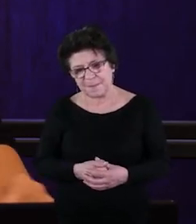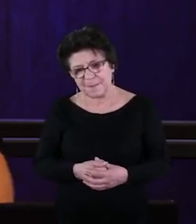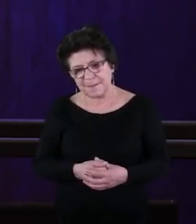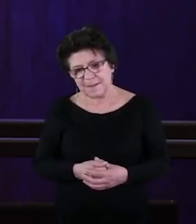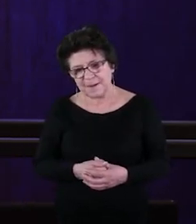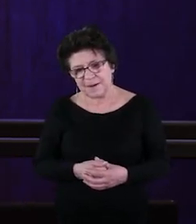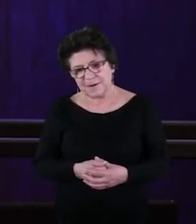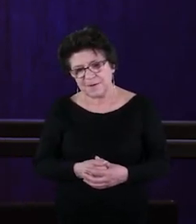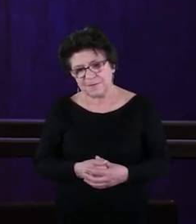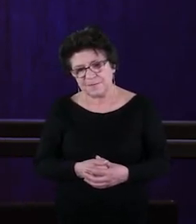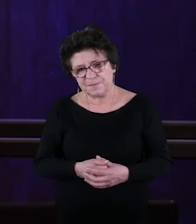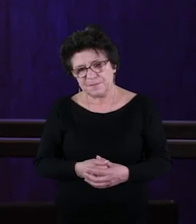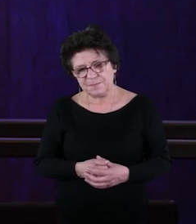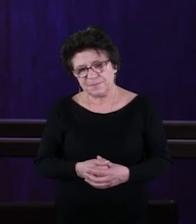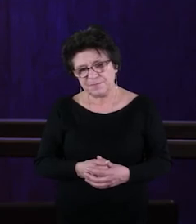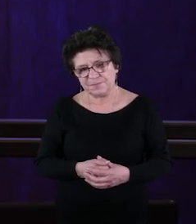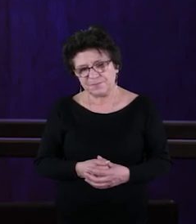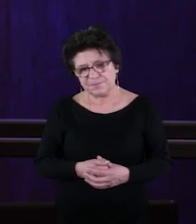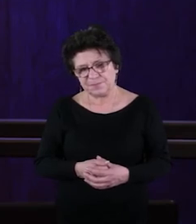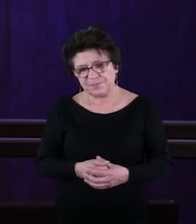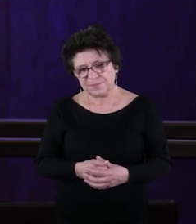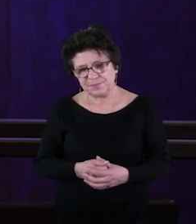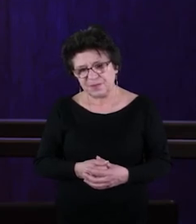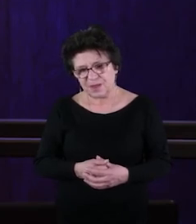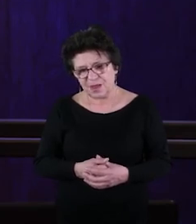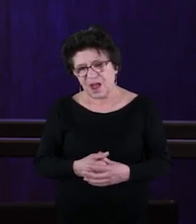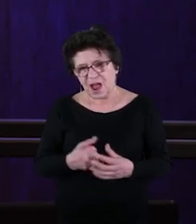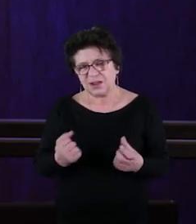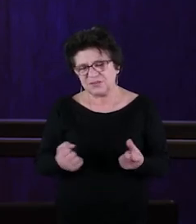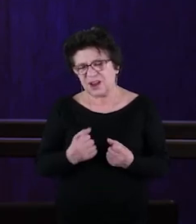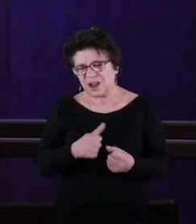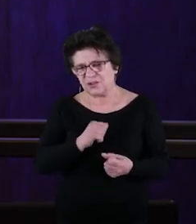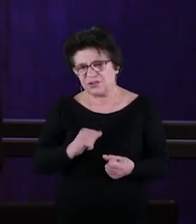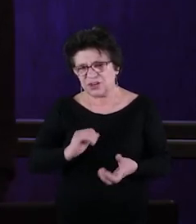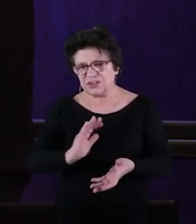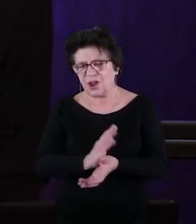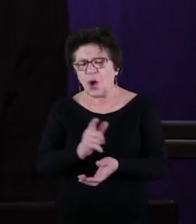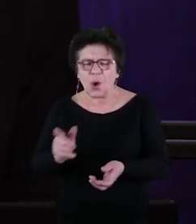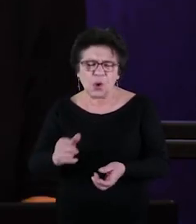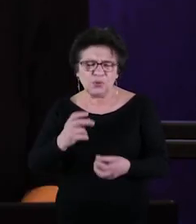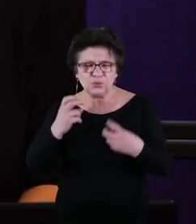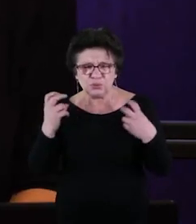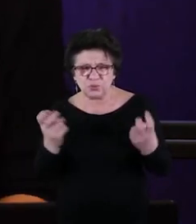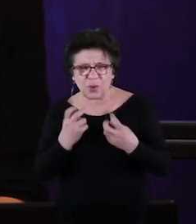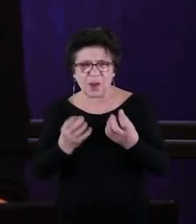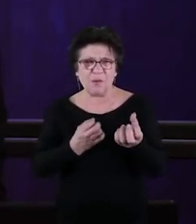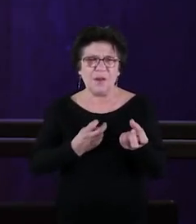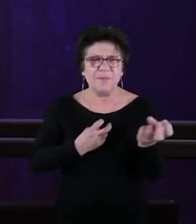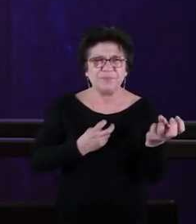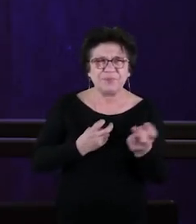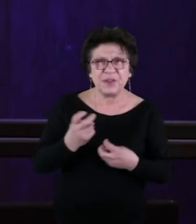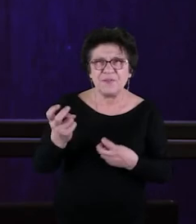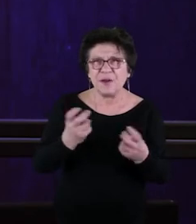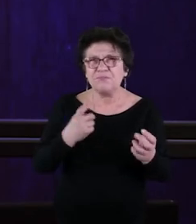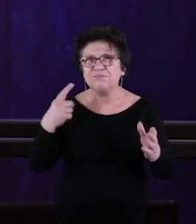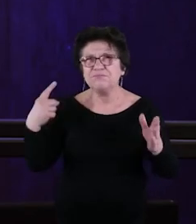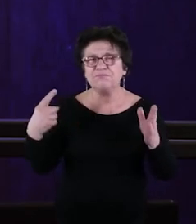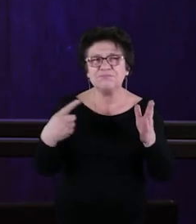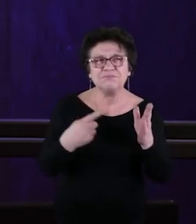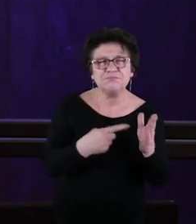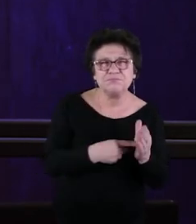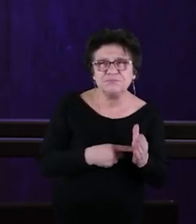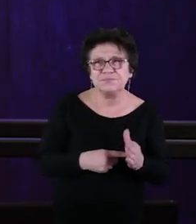starano się w ten sposób te wiedzy zniszczyć więc on zbierał wszelkie informacje dotyczące procesów